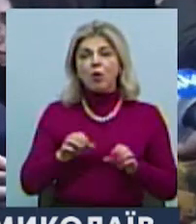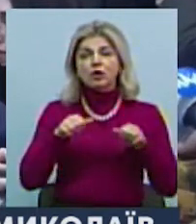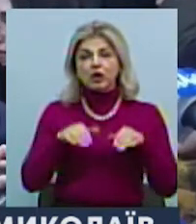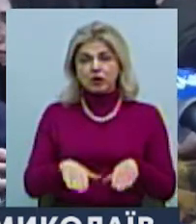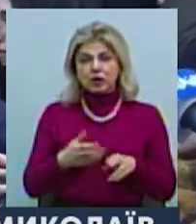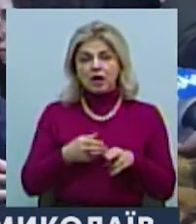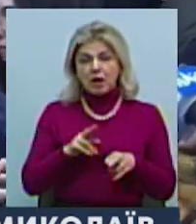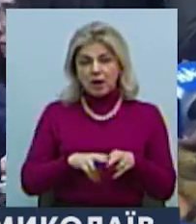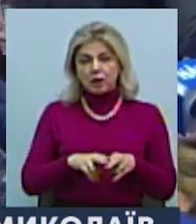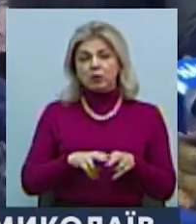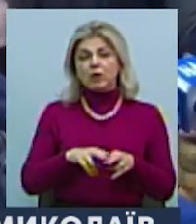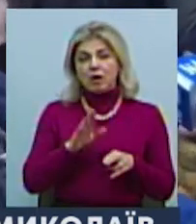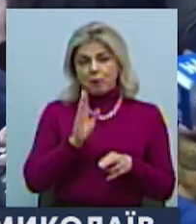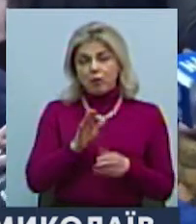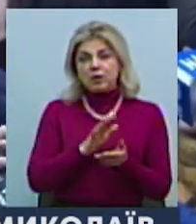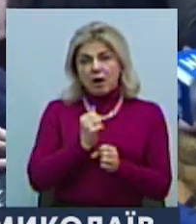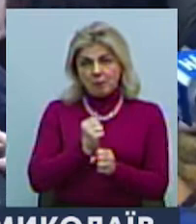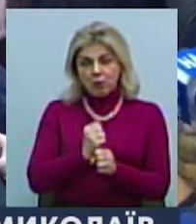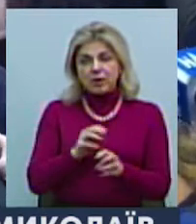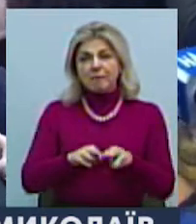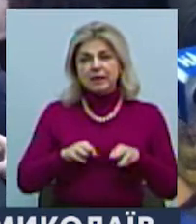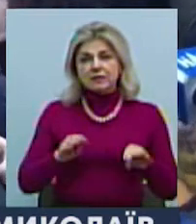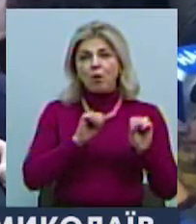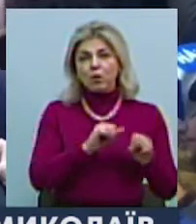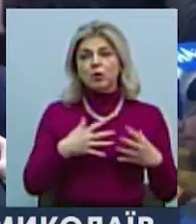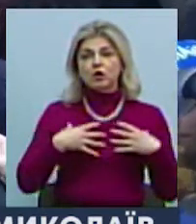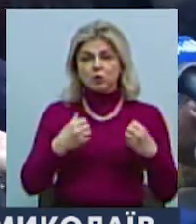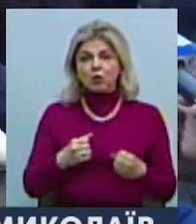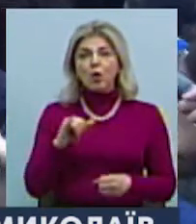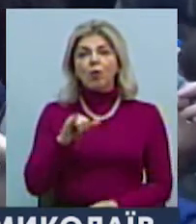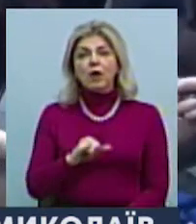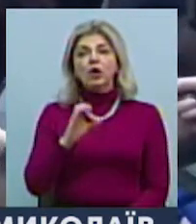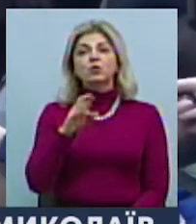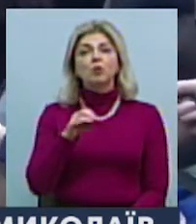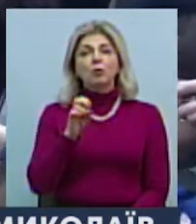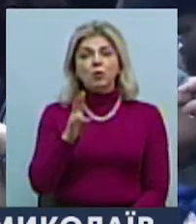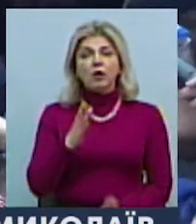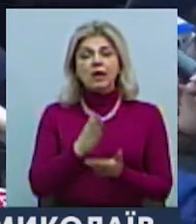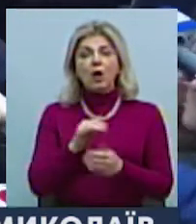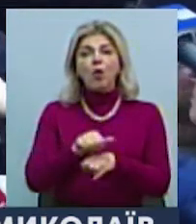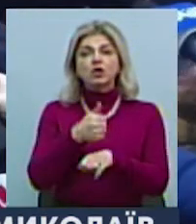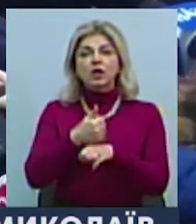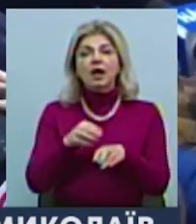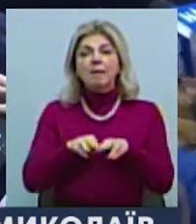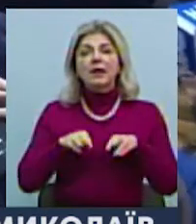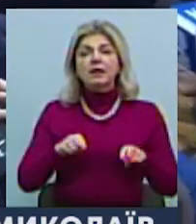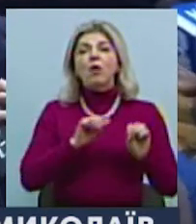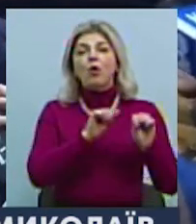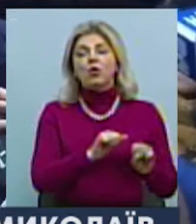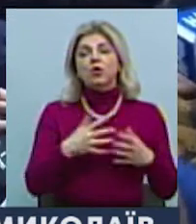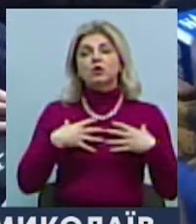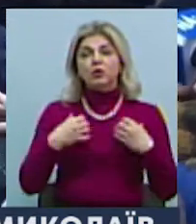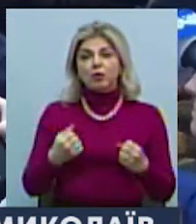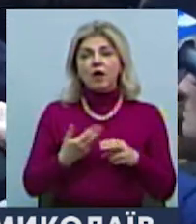роботу Міністерства охорони здоров'я. Але ще раз повторюю, Уляна Супрун є очільницею Міністерства охорони здоров'я.